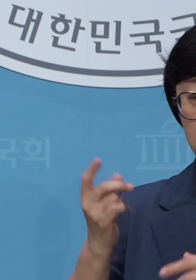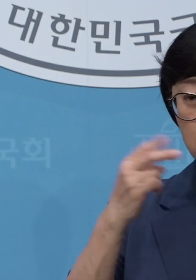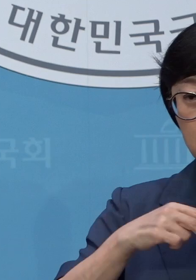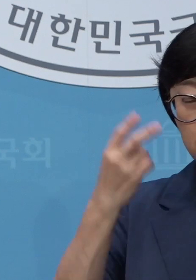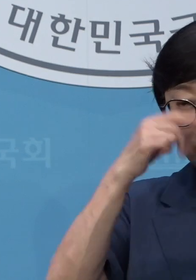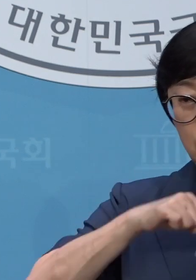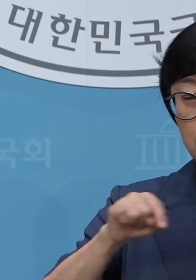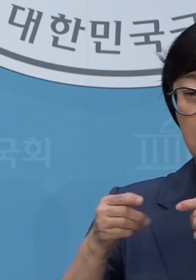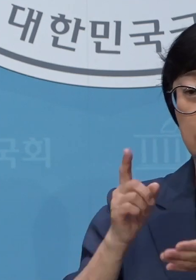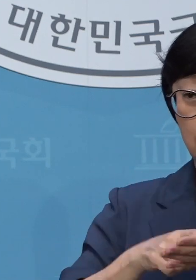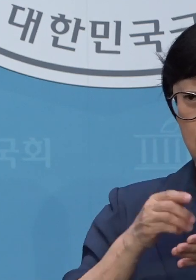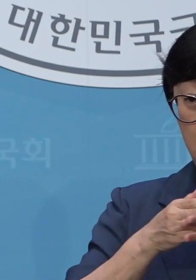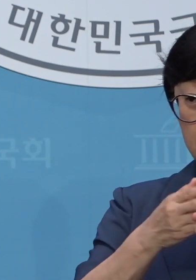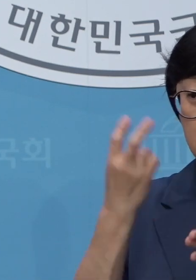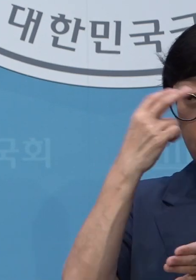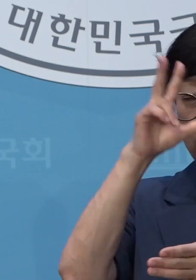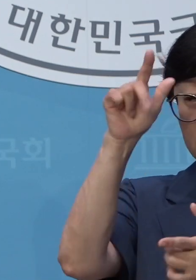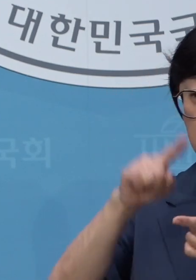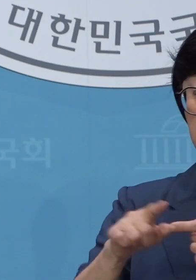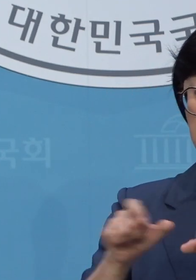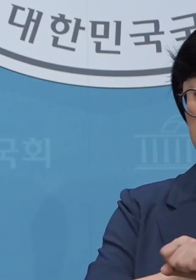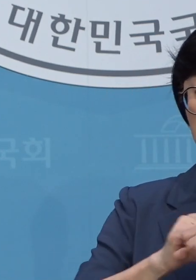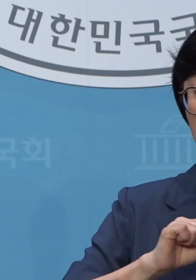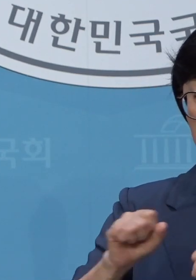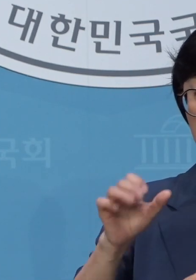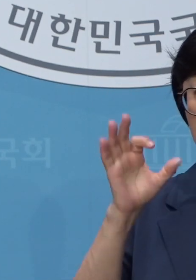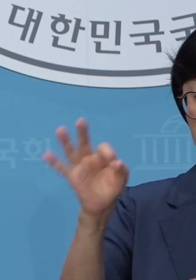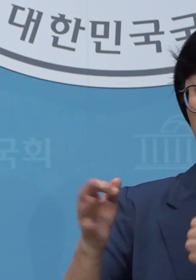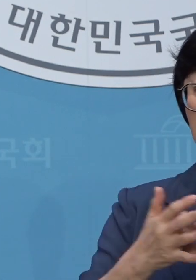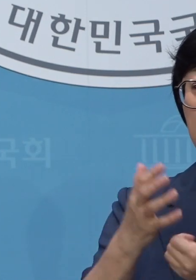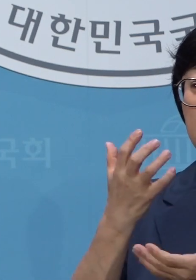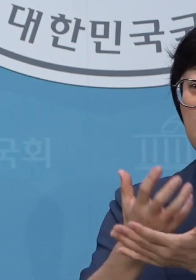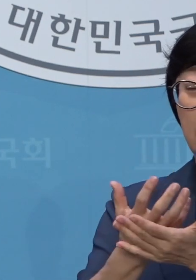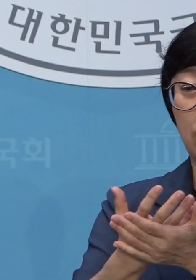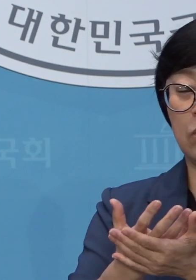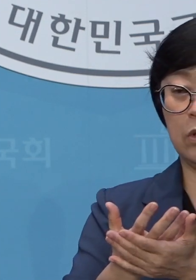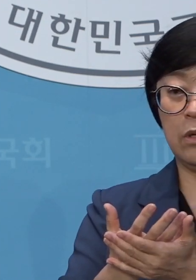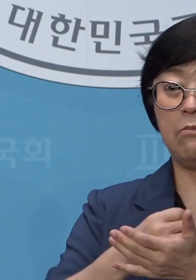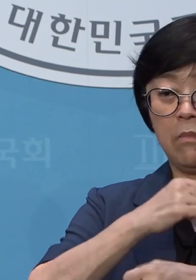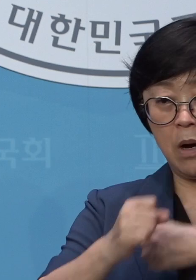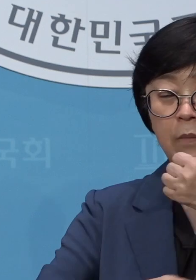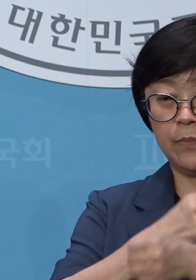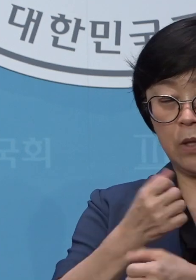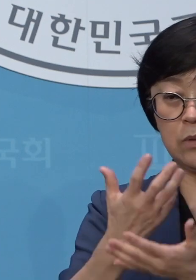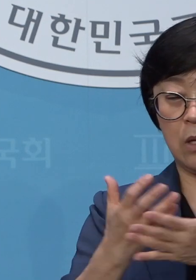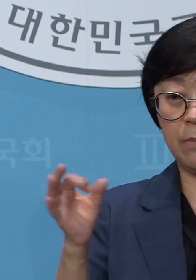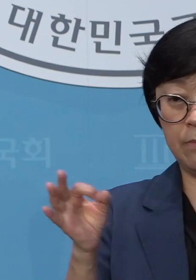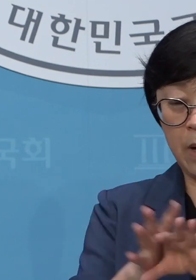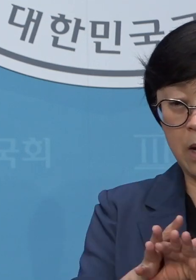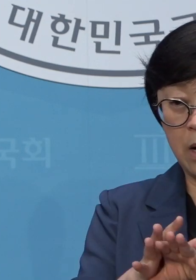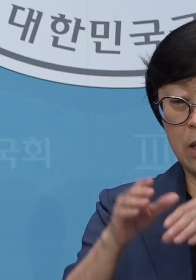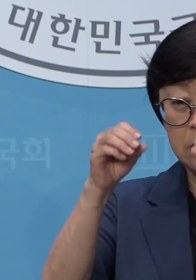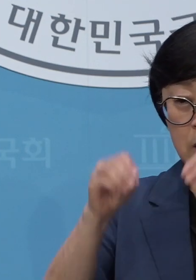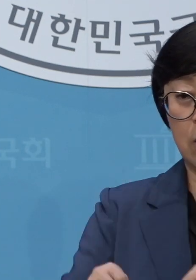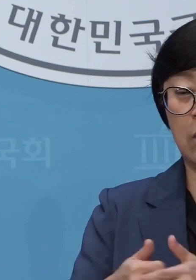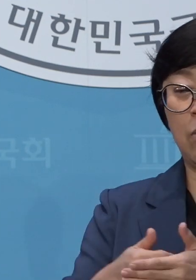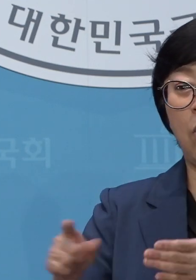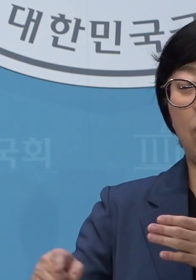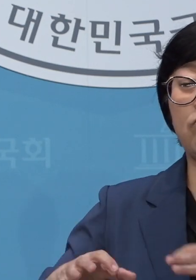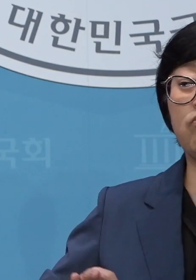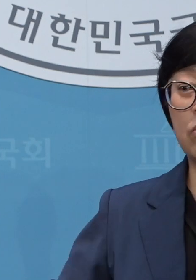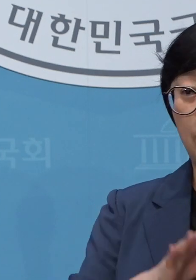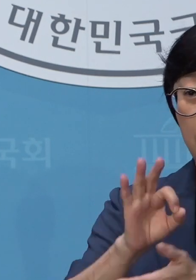촉구합니다. 지금 검찰은 특수활동비 자료 무단 폐기 외에도 특수활동비 부정사용